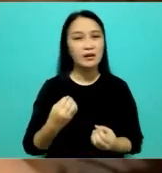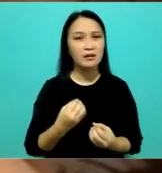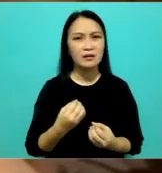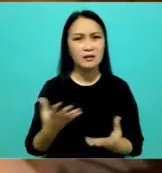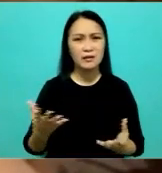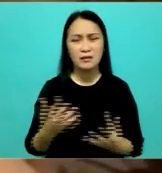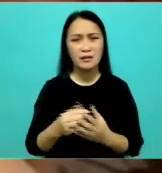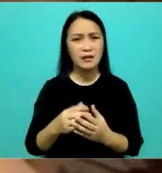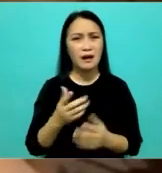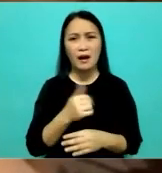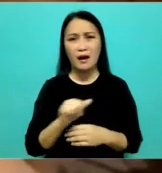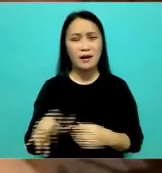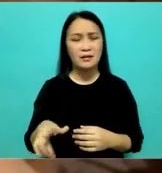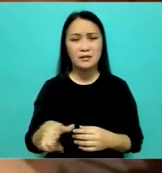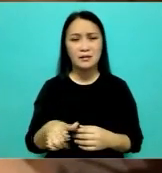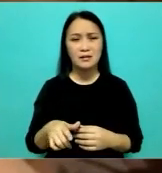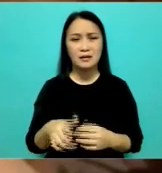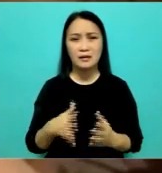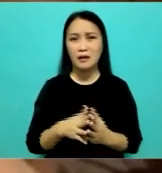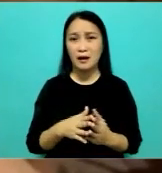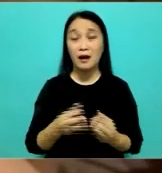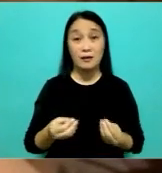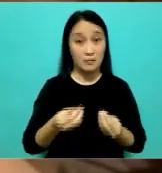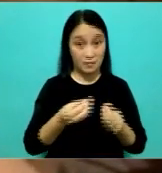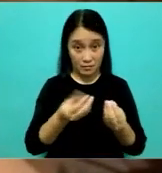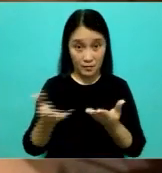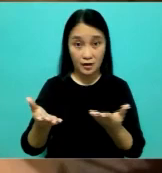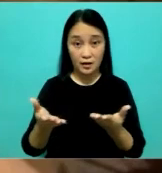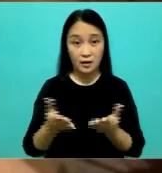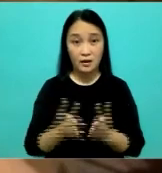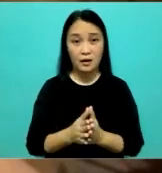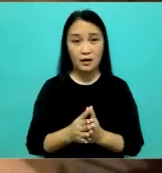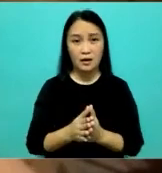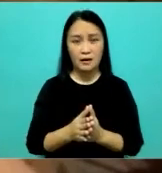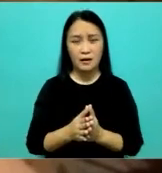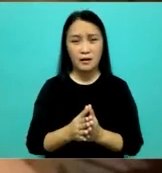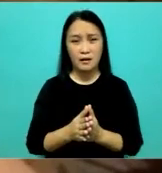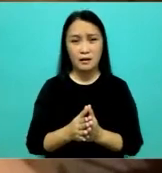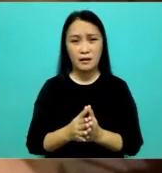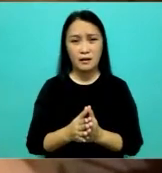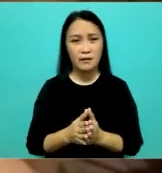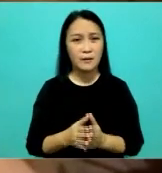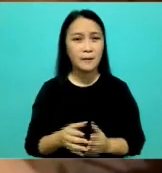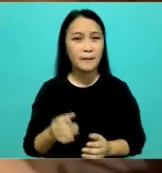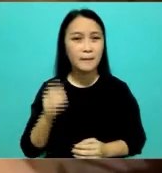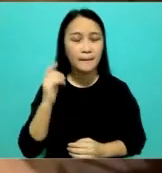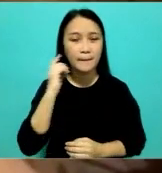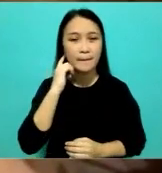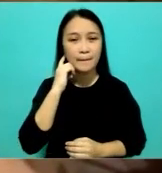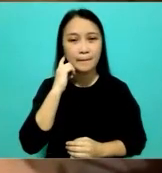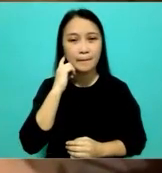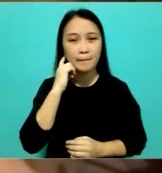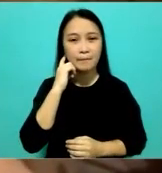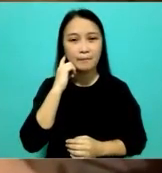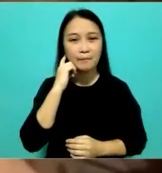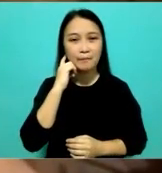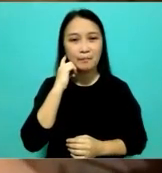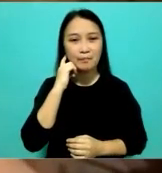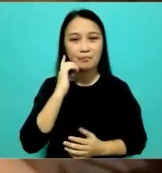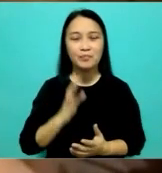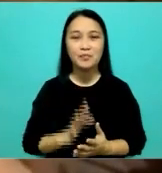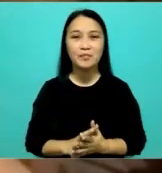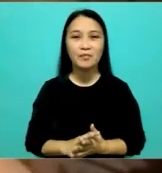specifically provided for in the law. So kami naman, kung magkakaroon tayo ng ibang legal